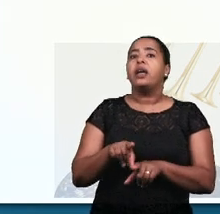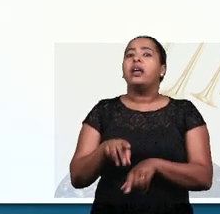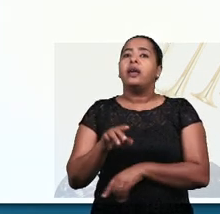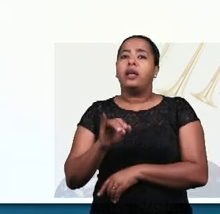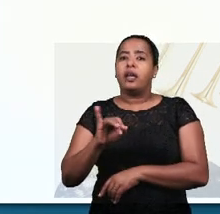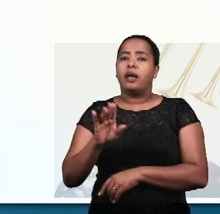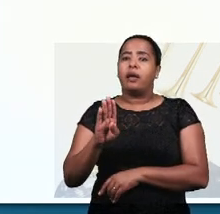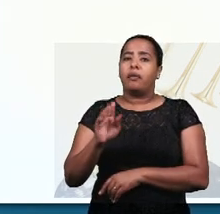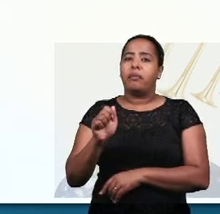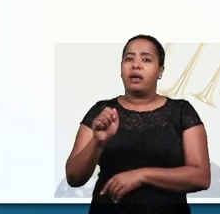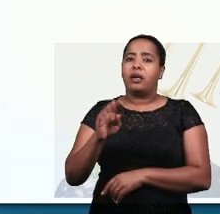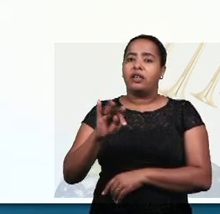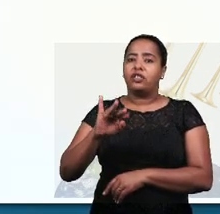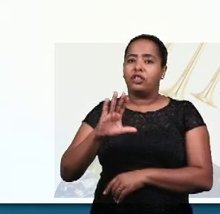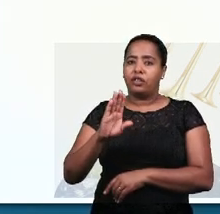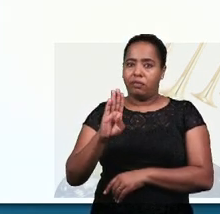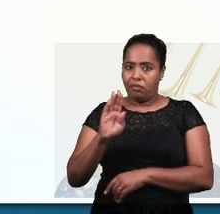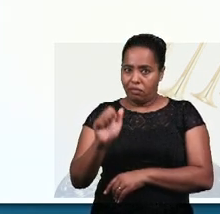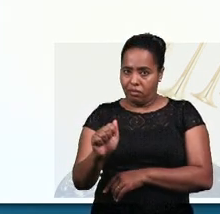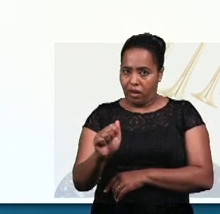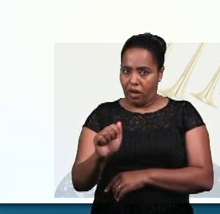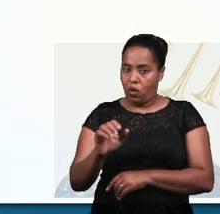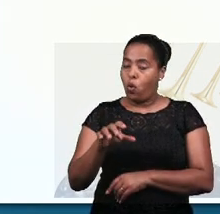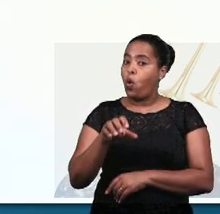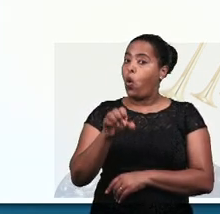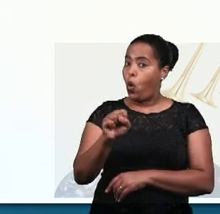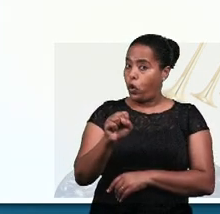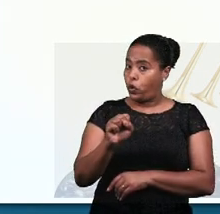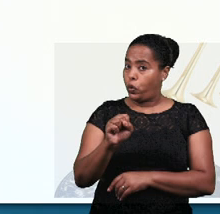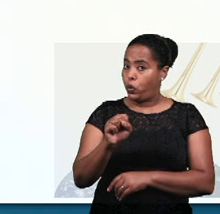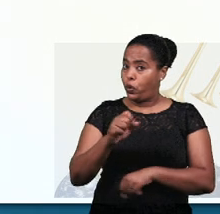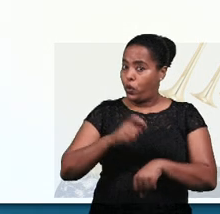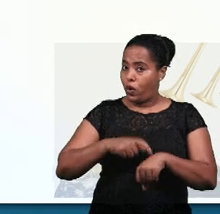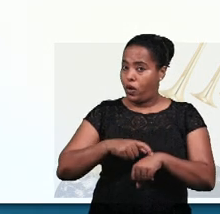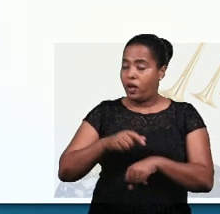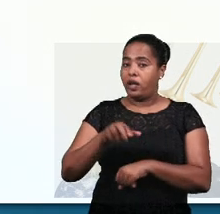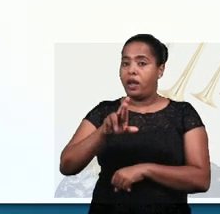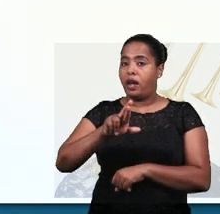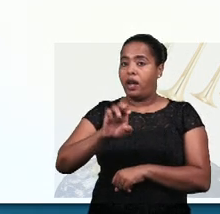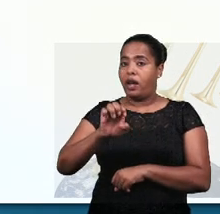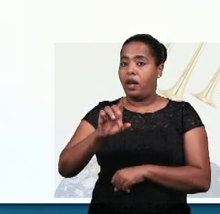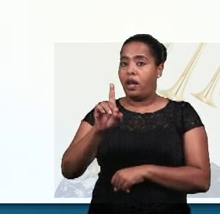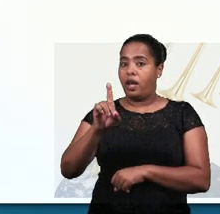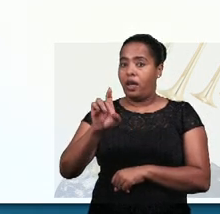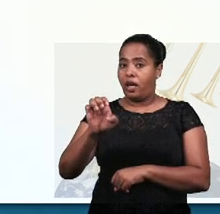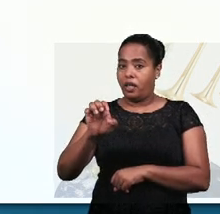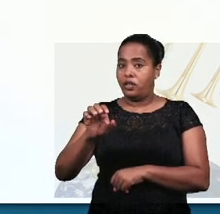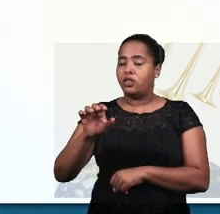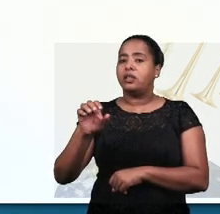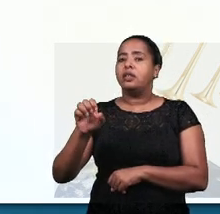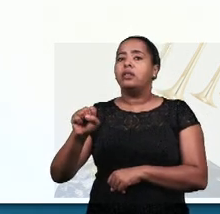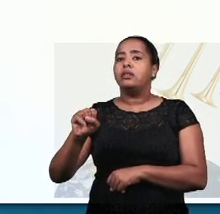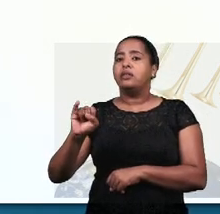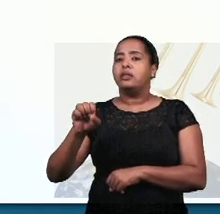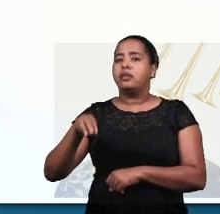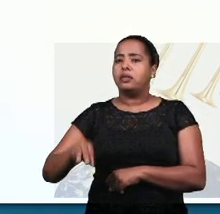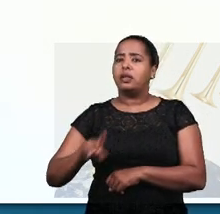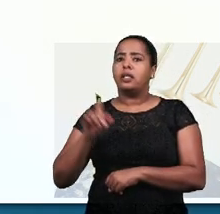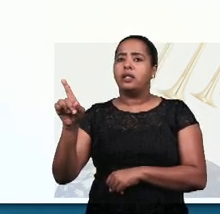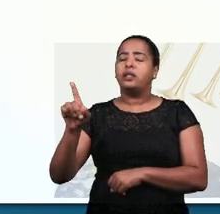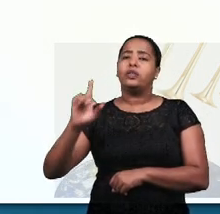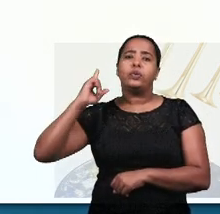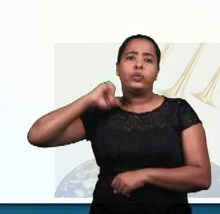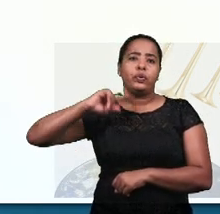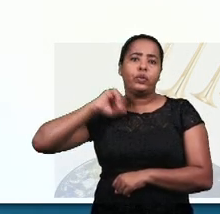aussi Mania de Batiba. Et à 8 heures, dans la station SIM et Hits FM pour l'État de